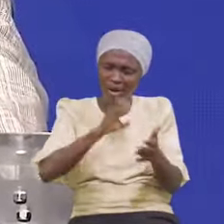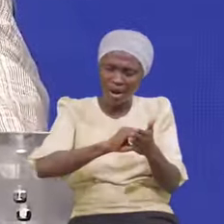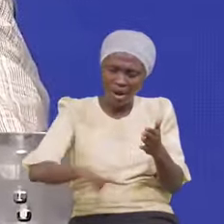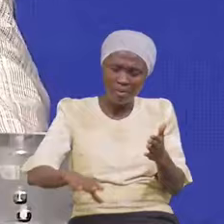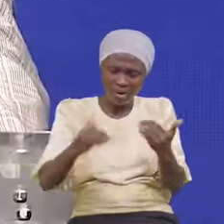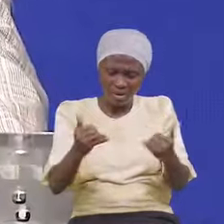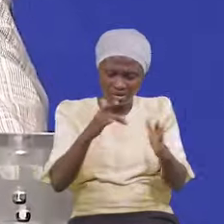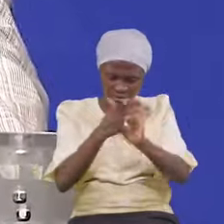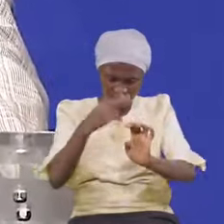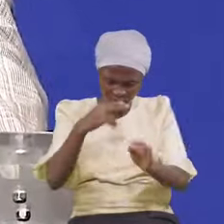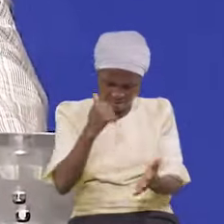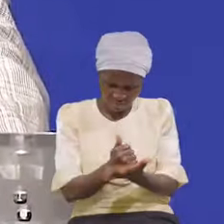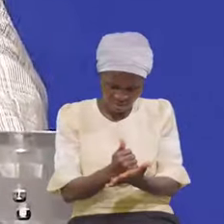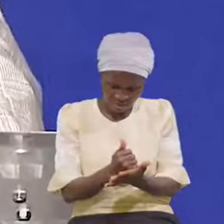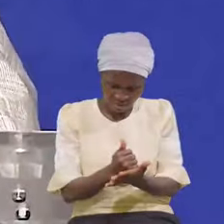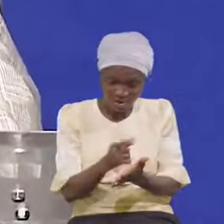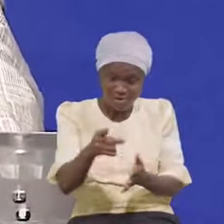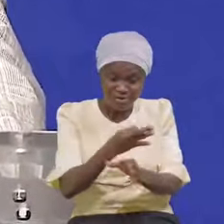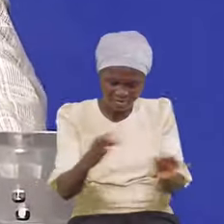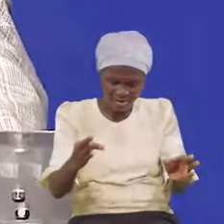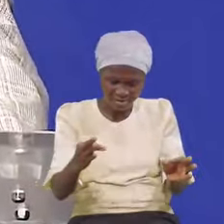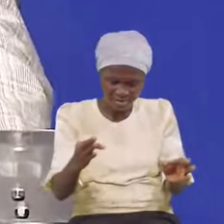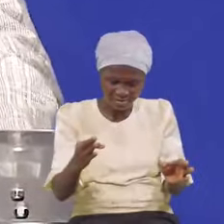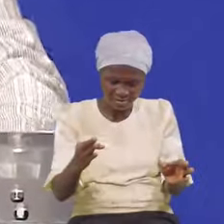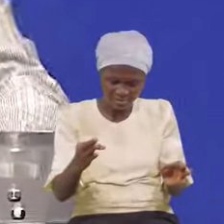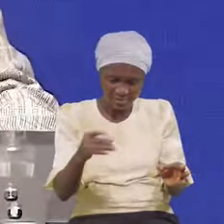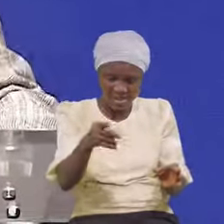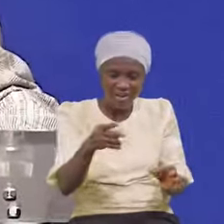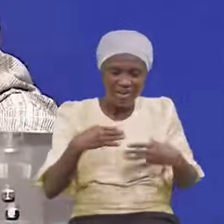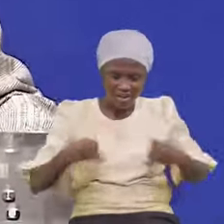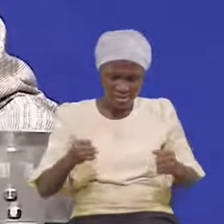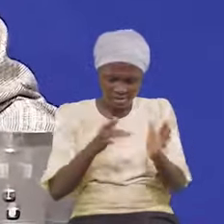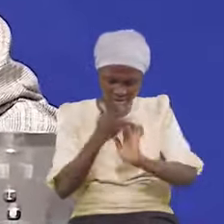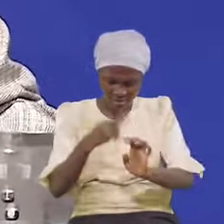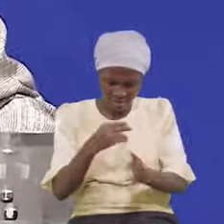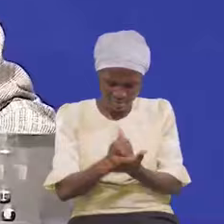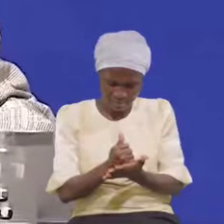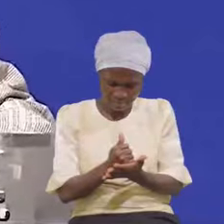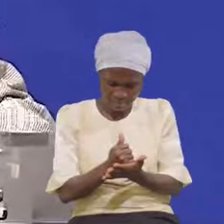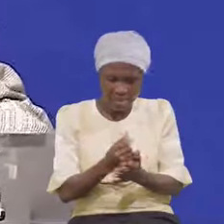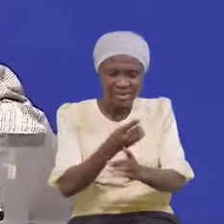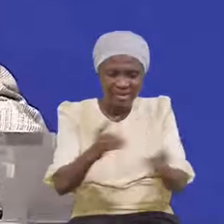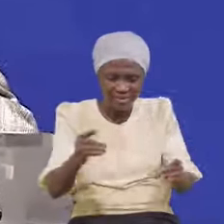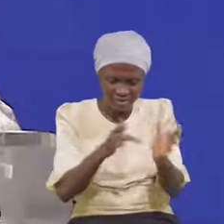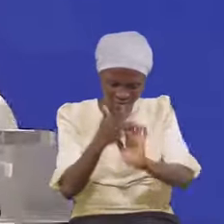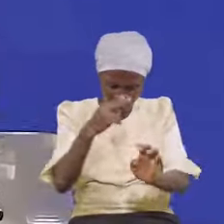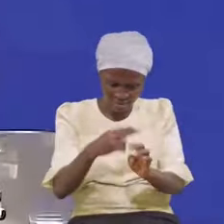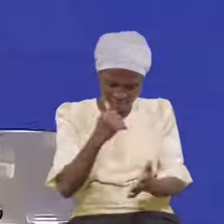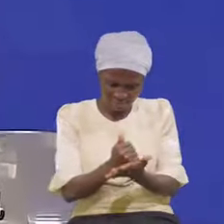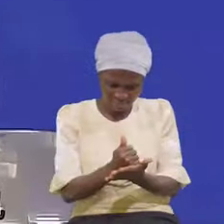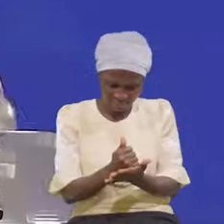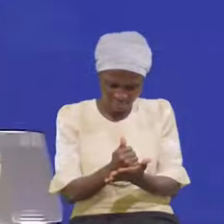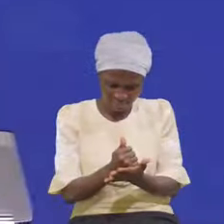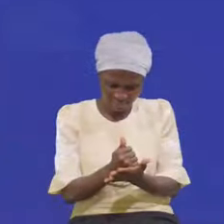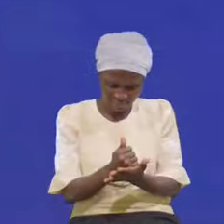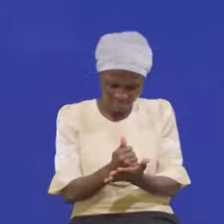ఇప్పుడు తొలగించబడాలని ప్రార్థిస్తున్నాను. Free. విడుదల పొందాలి. Healed. స్వస్థపరచబడాలి. Delivered. విడుదల పొందాలి.